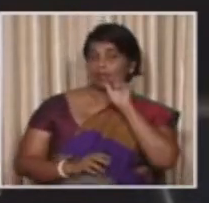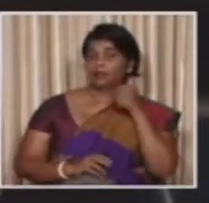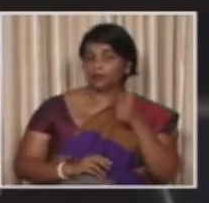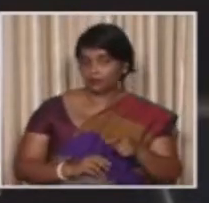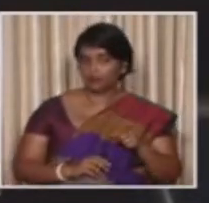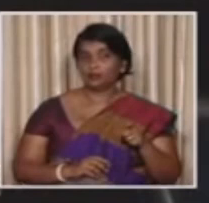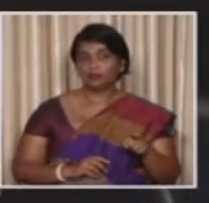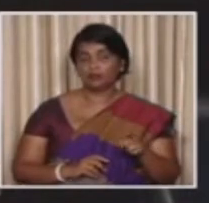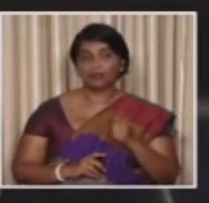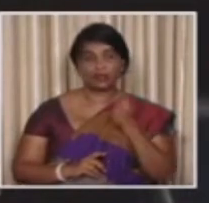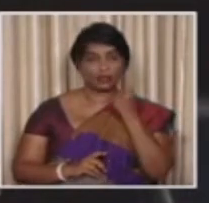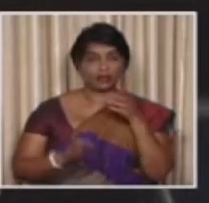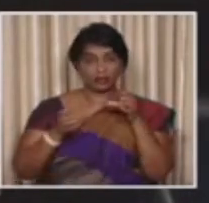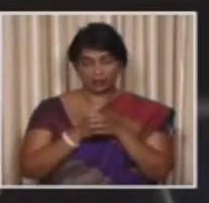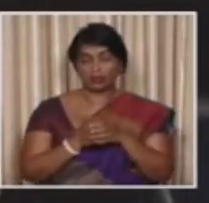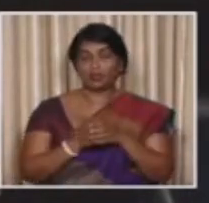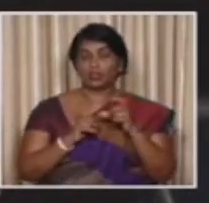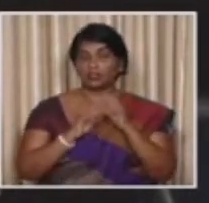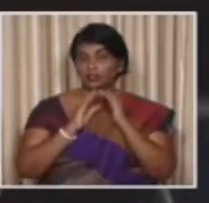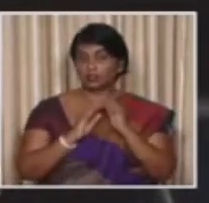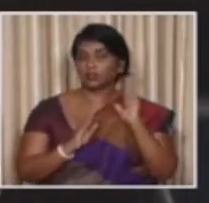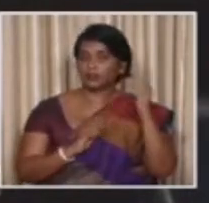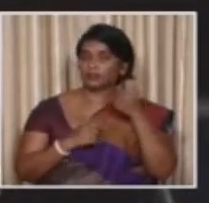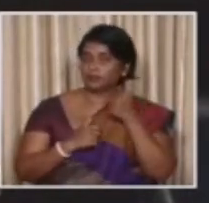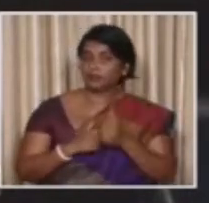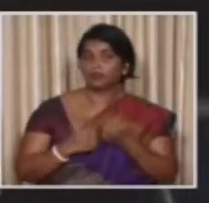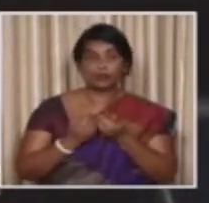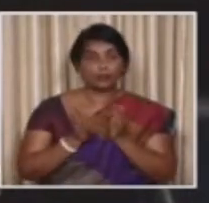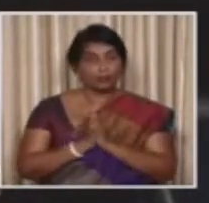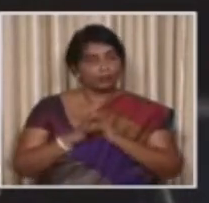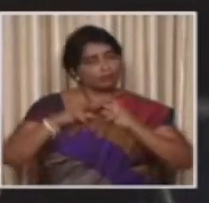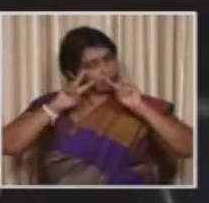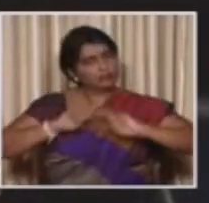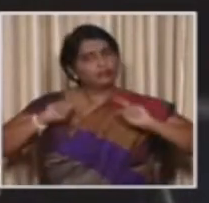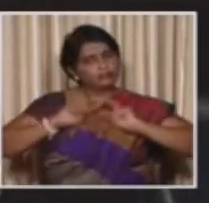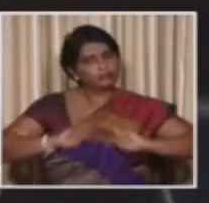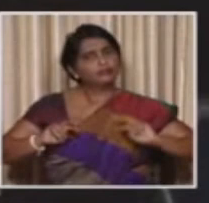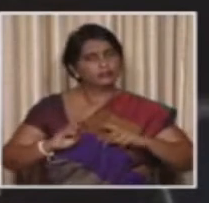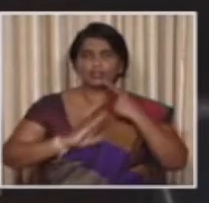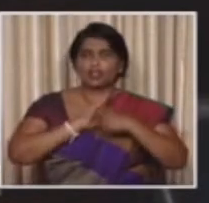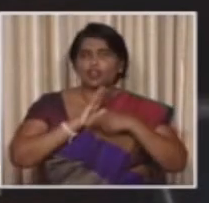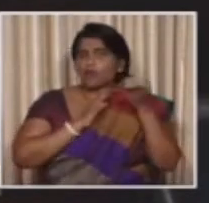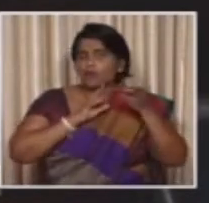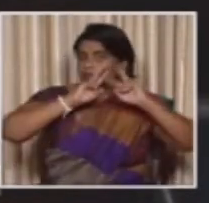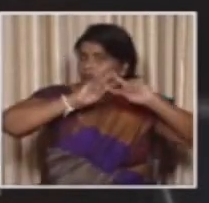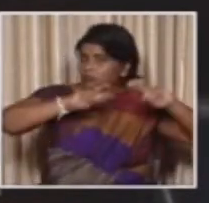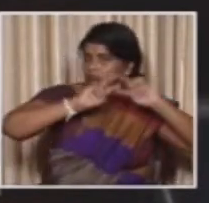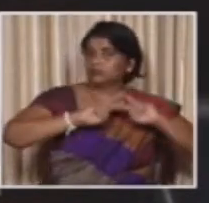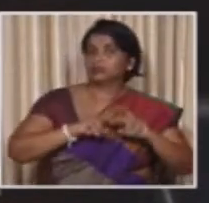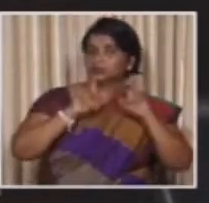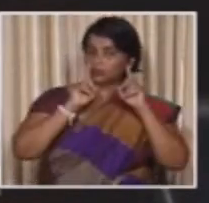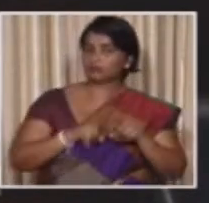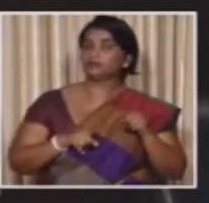වැදගත් ඒකකයක් දෙපාර්තමේන්තුවක් ඕනෑම ආයතනයකට තමන් පිළිබඳ අධ්‍යයනයක් කරන්න රටේ තත්ත්වය පිළිබඳ අධ්‍යයනයක් කරන්න